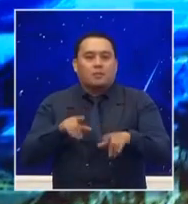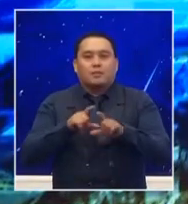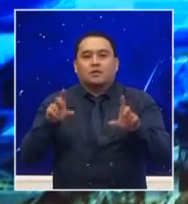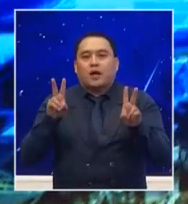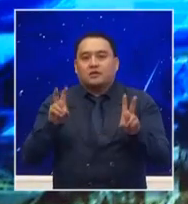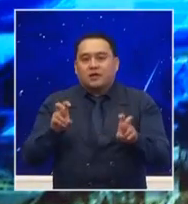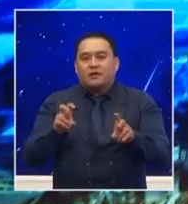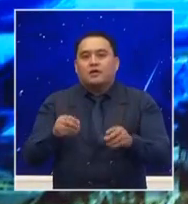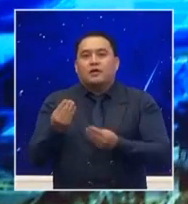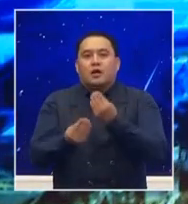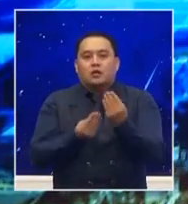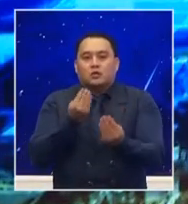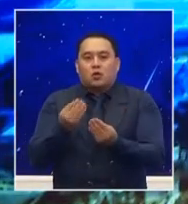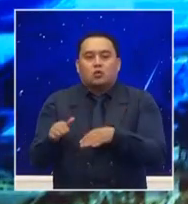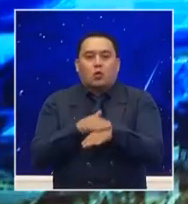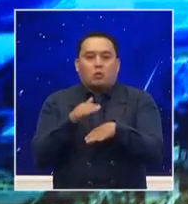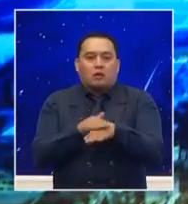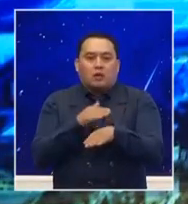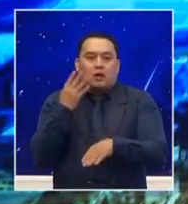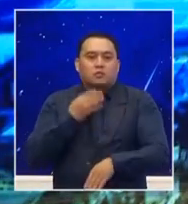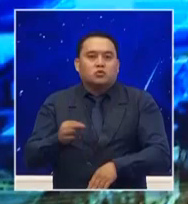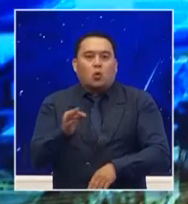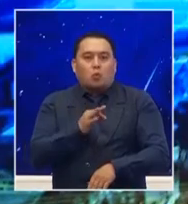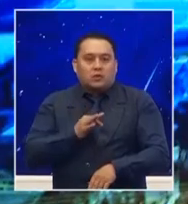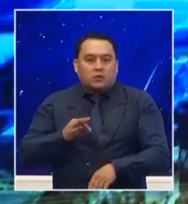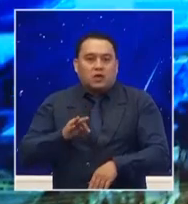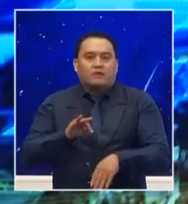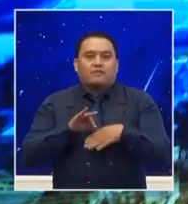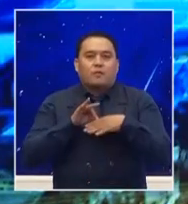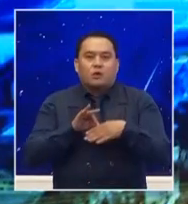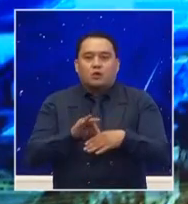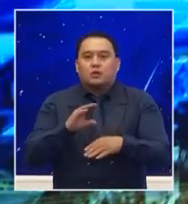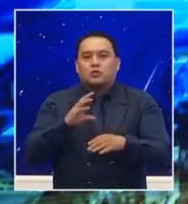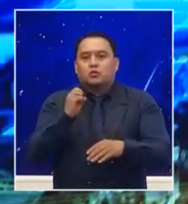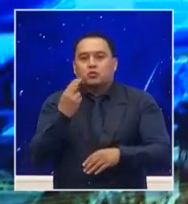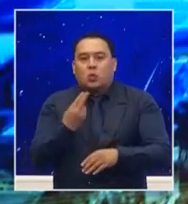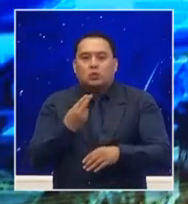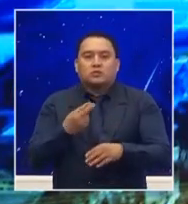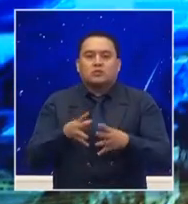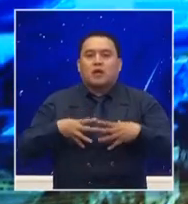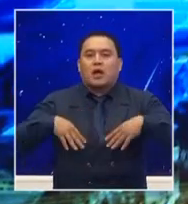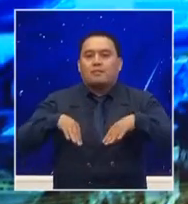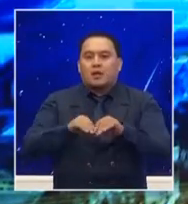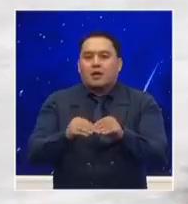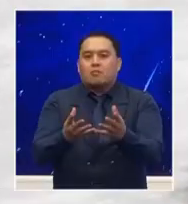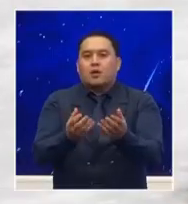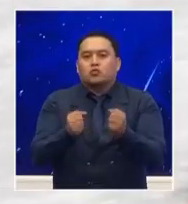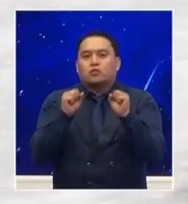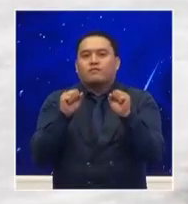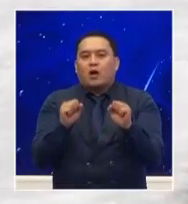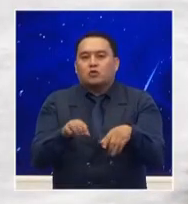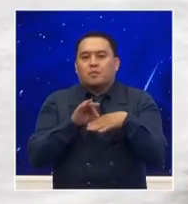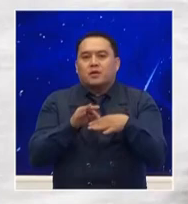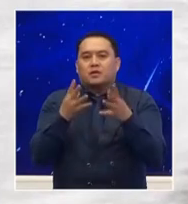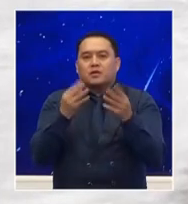названием проведена детская благотворительная акция в Алматинской области. В ходе ее проведения дети из социально уязвимых семей получили возможность